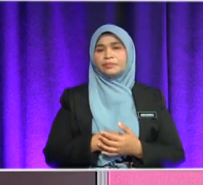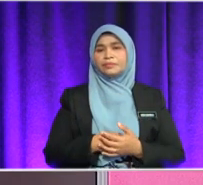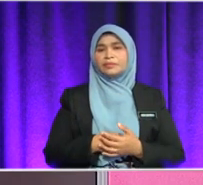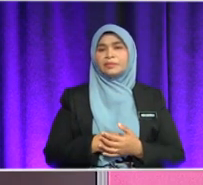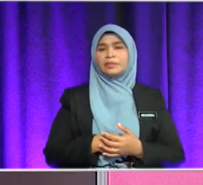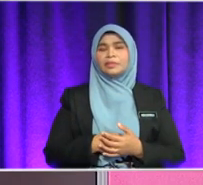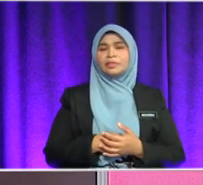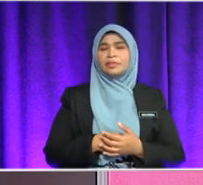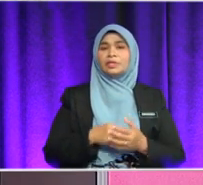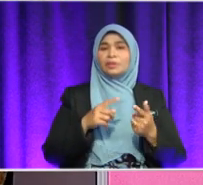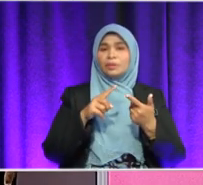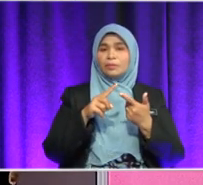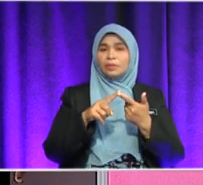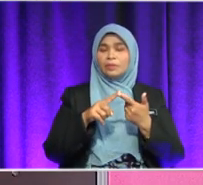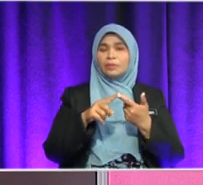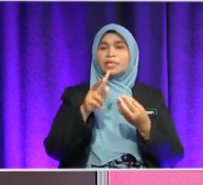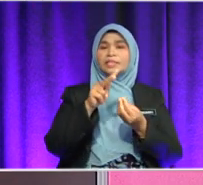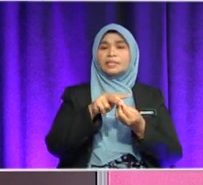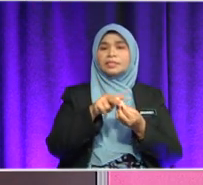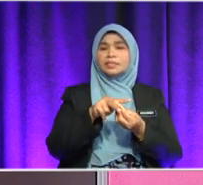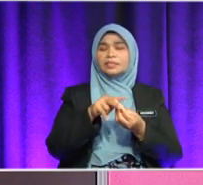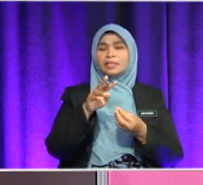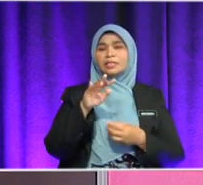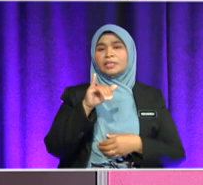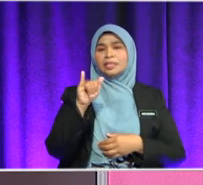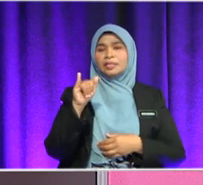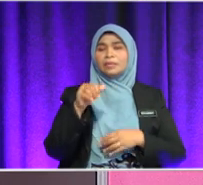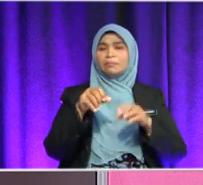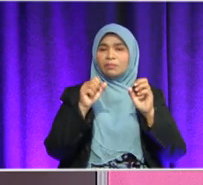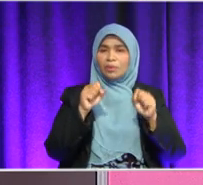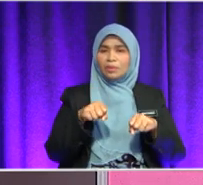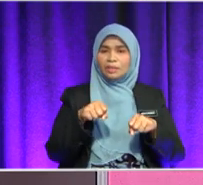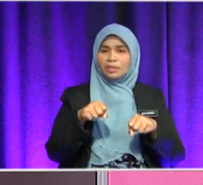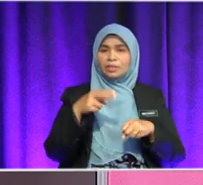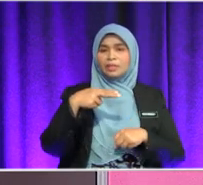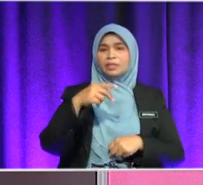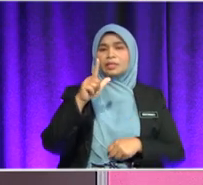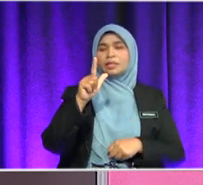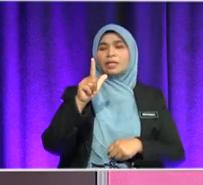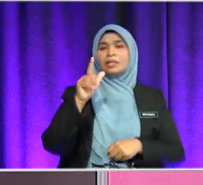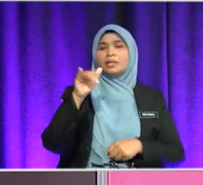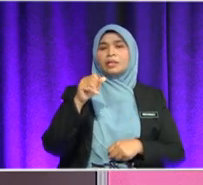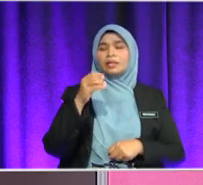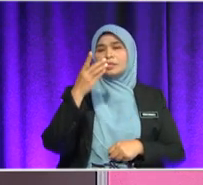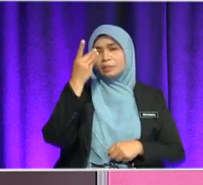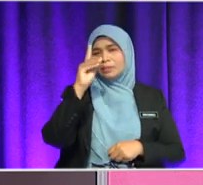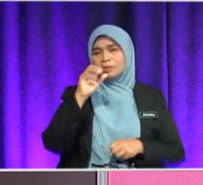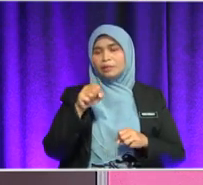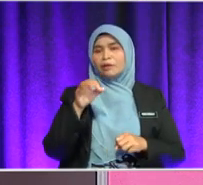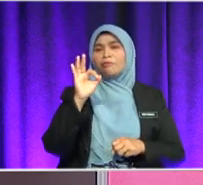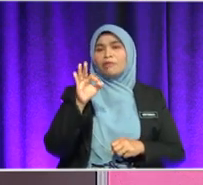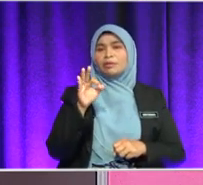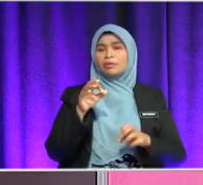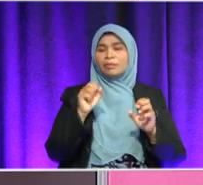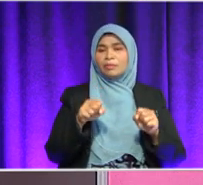ini yang kedua kesannya boleh hal yang demikian boleh faktor boleh ciri